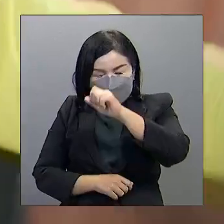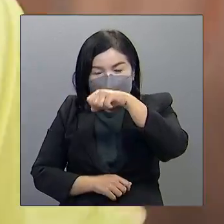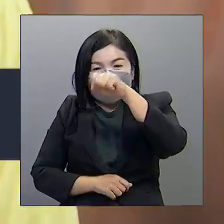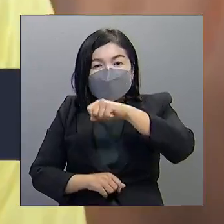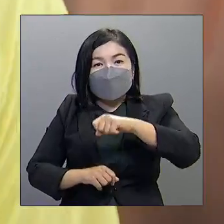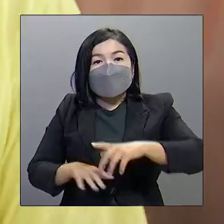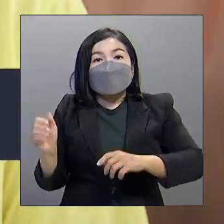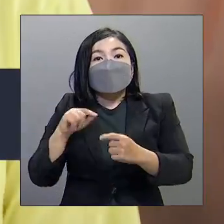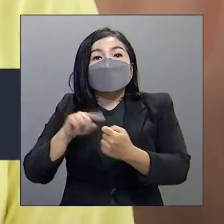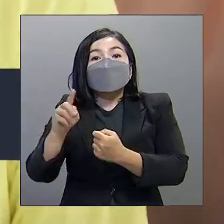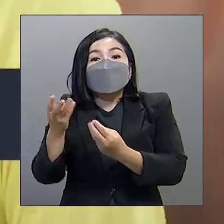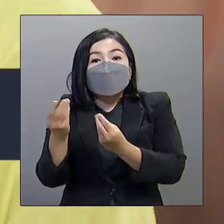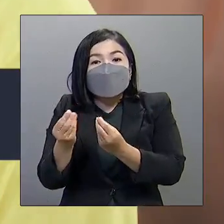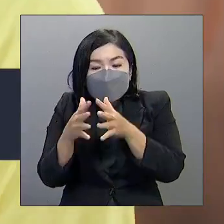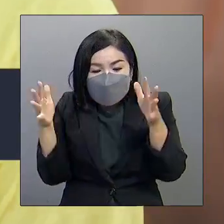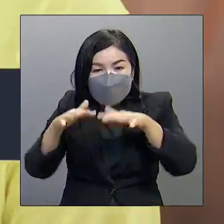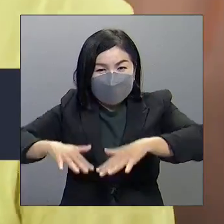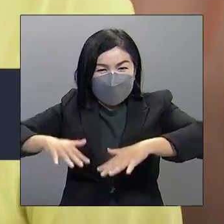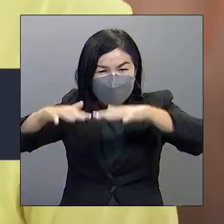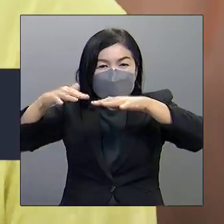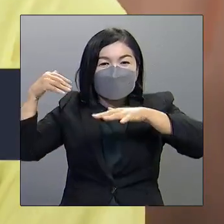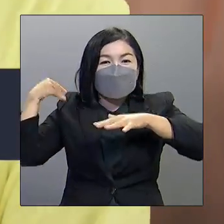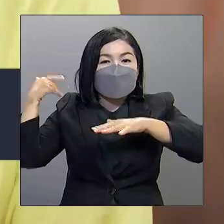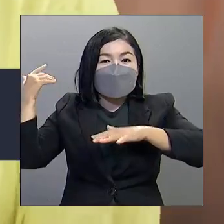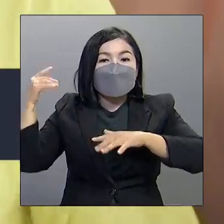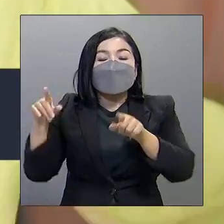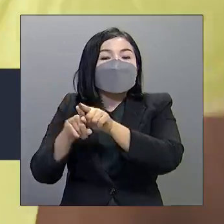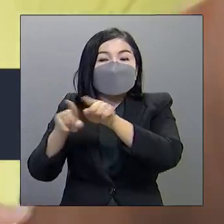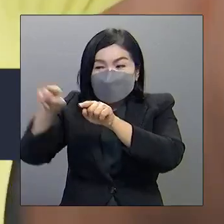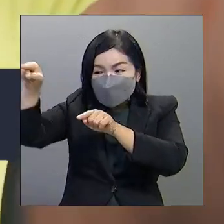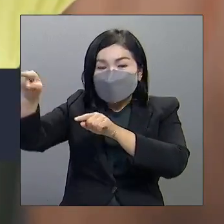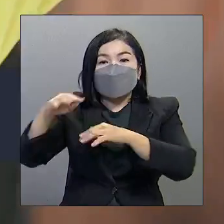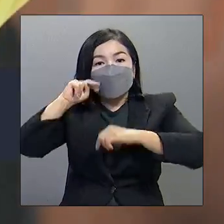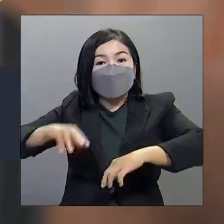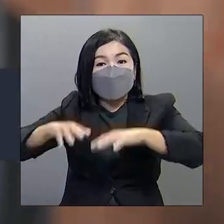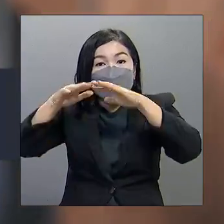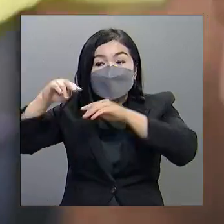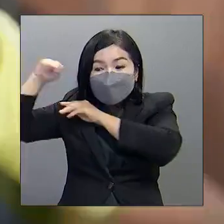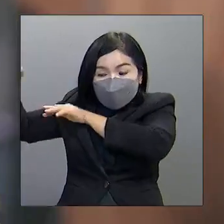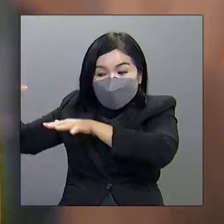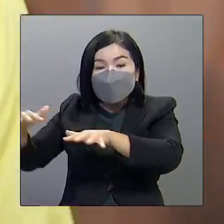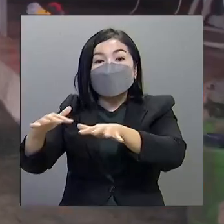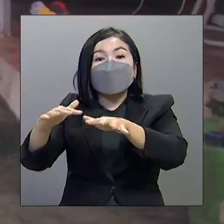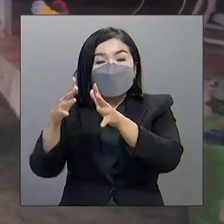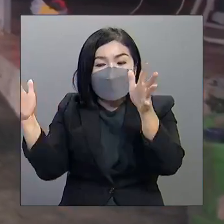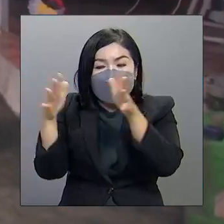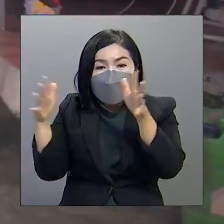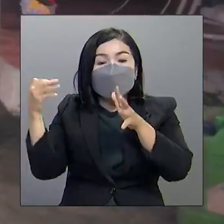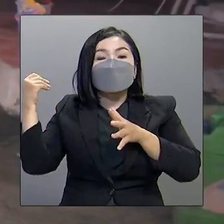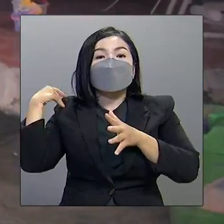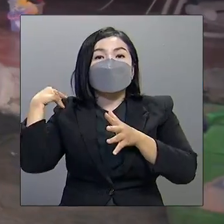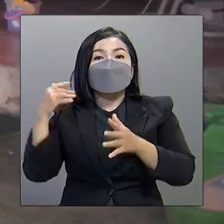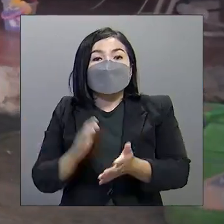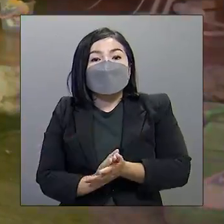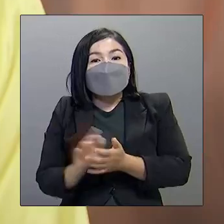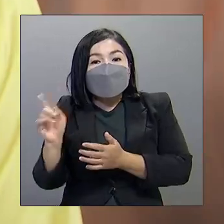ค่ไหน เยอะอยู่เหมือนกันครับ เยอะอยู ่ด้านหลังก็ท่วมอยู่เหมือนกัน ครับ เพราะว่าน้ำมันเข้ามาทางถนนเลย เข้ามาเยอะเป็นจุด ๆ